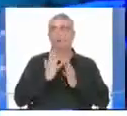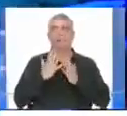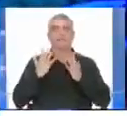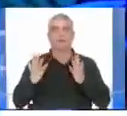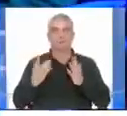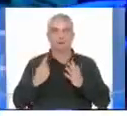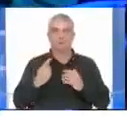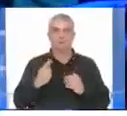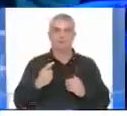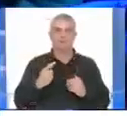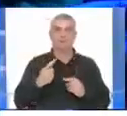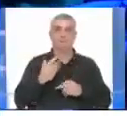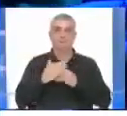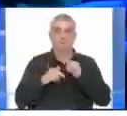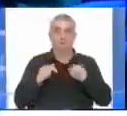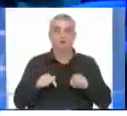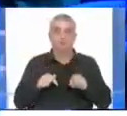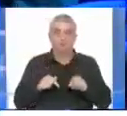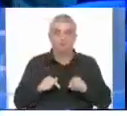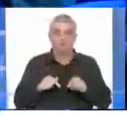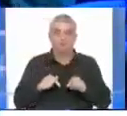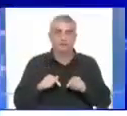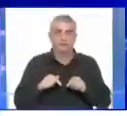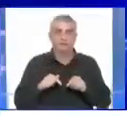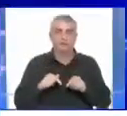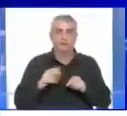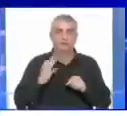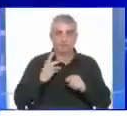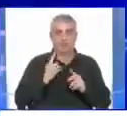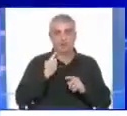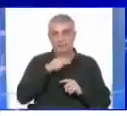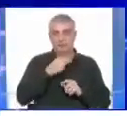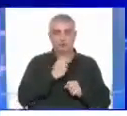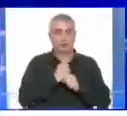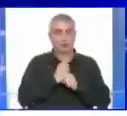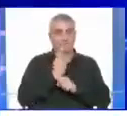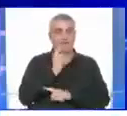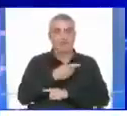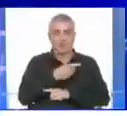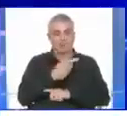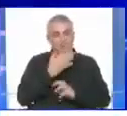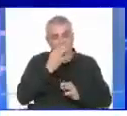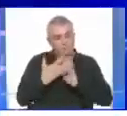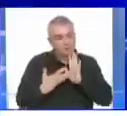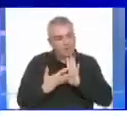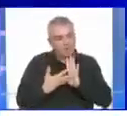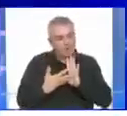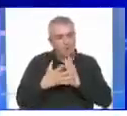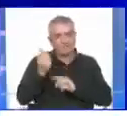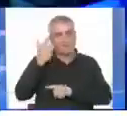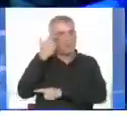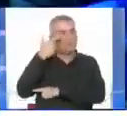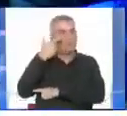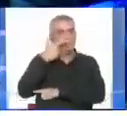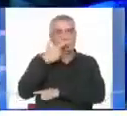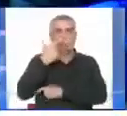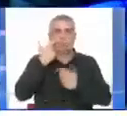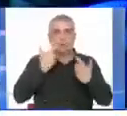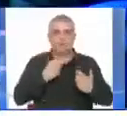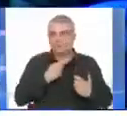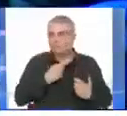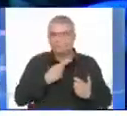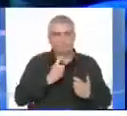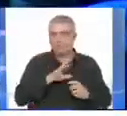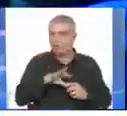דרמטי. בשלב הזה, כשהם ניגשו לעובדי המלון וחקרו ולקחו את מצלמות האבטחה, הם